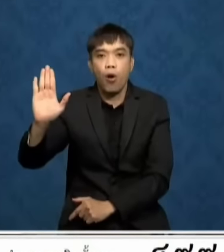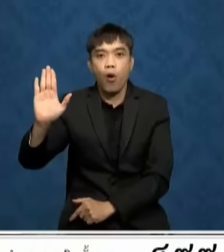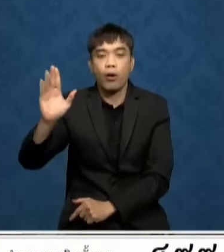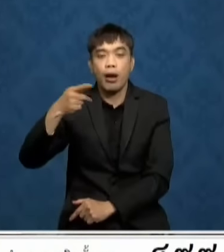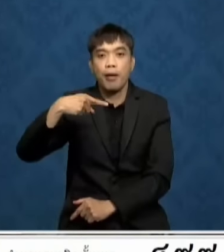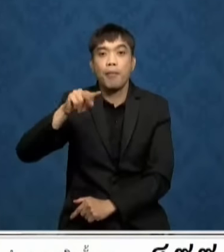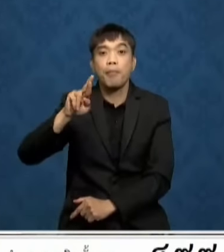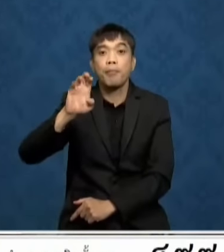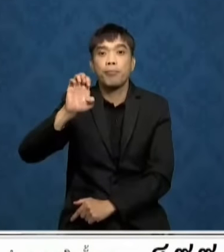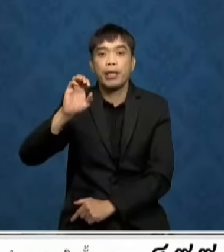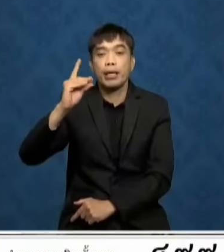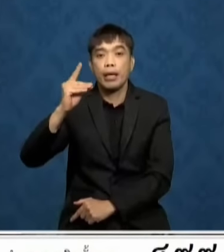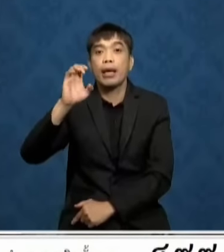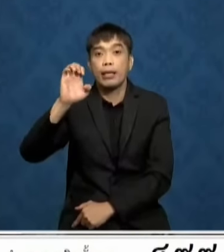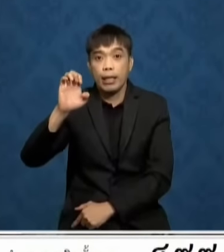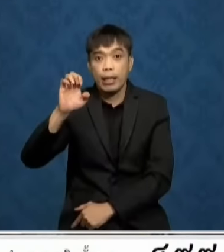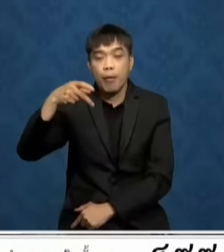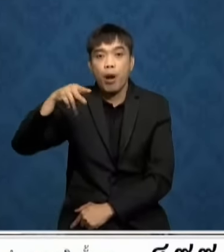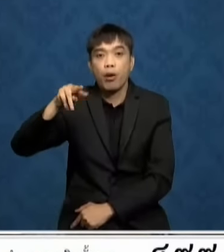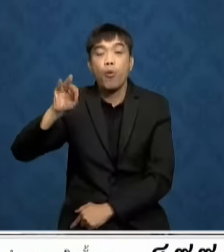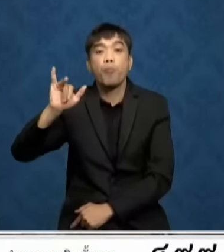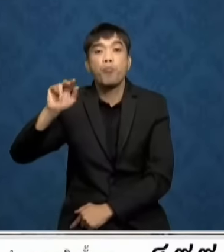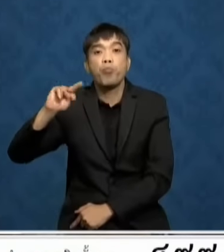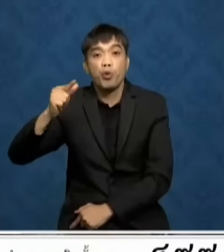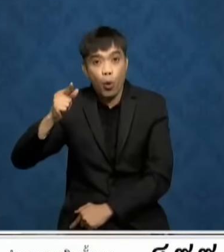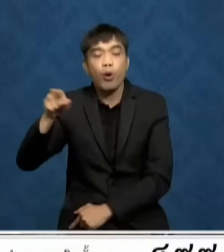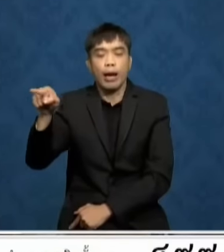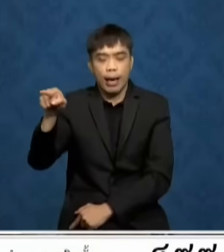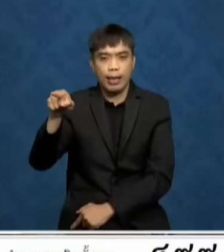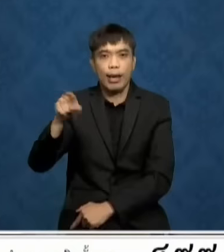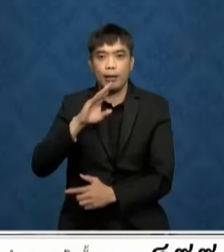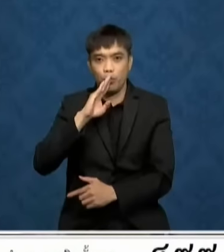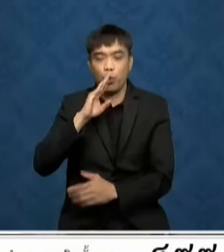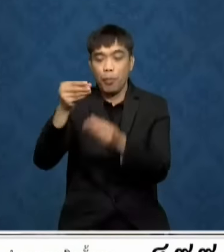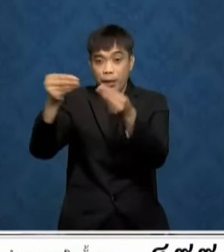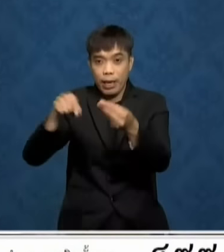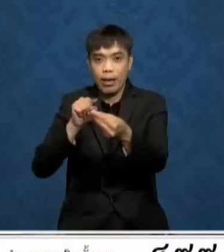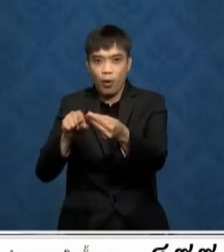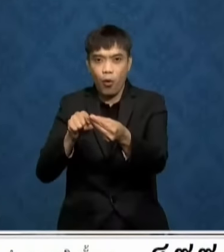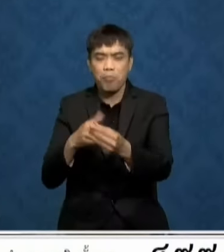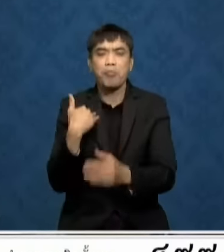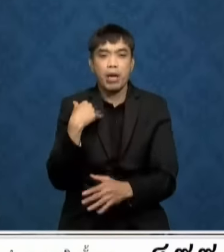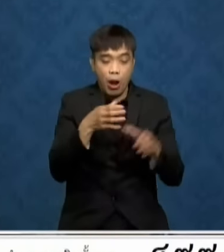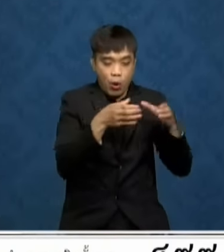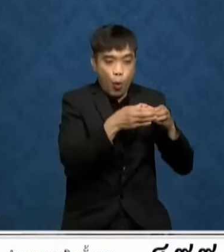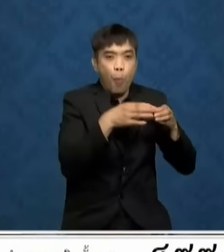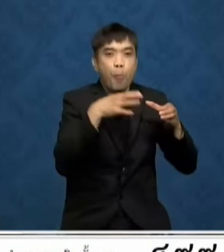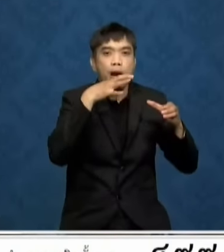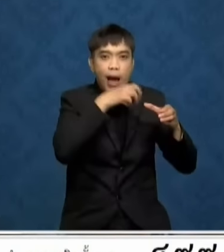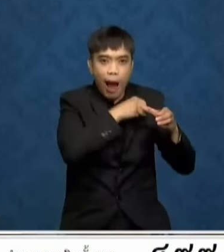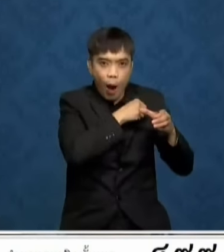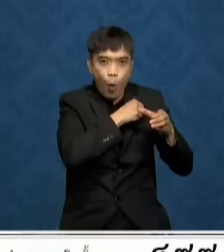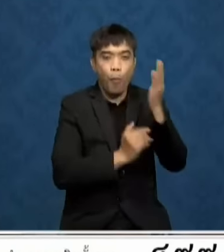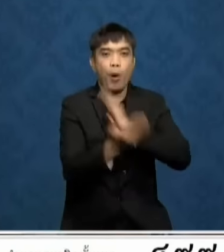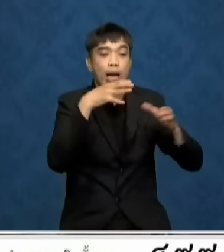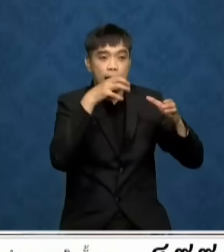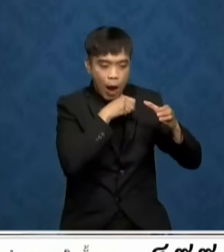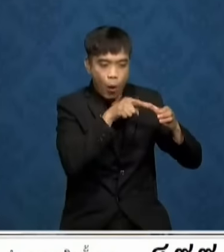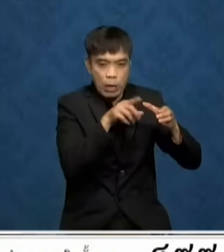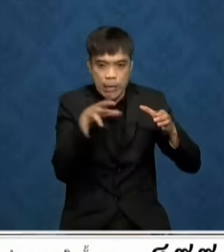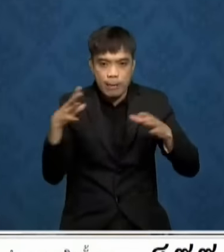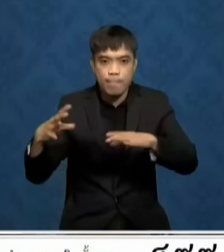ปีเดียวมีความพยายามครับยึดอำนาจรัฐประหารจากกลุ่มอำนาจเดิมจนเกิดเหตุการณ์เรื่องชื่ออย่างกบฏบวรเด